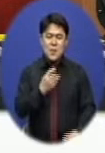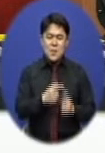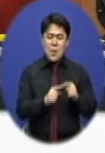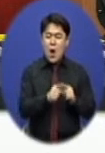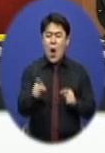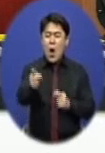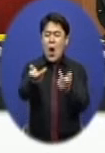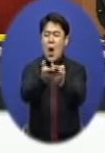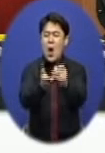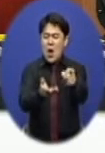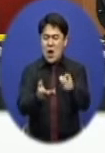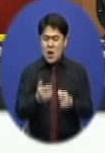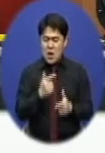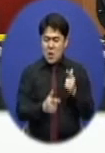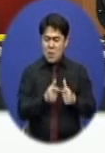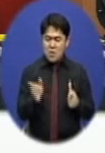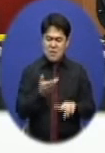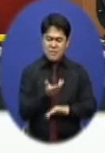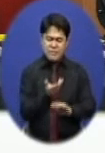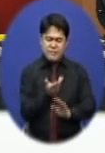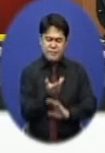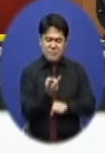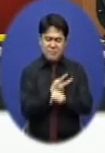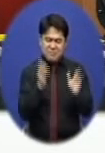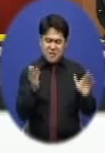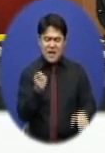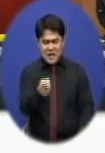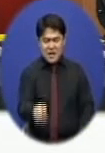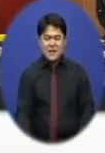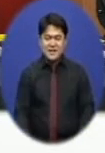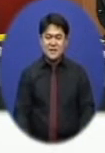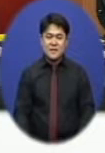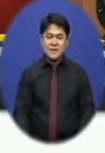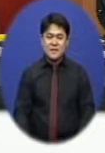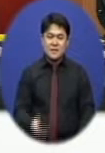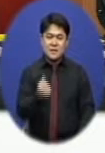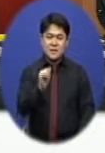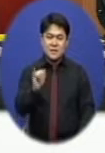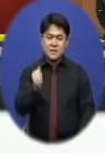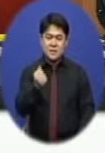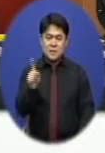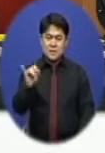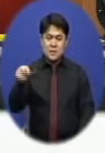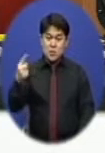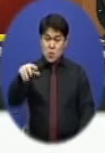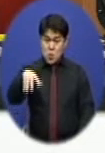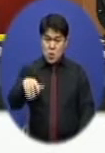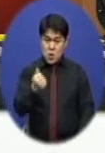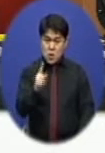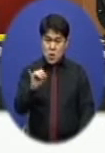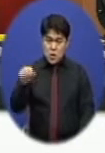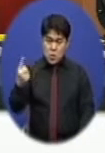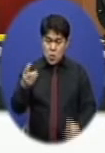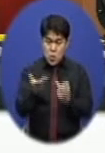아, 목포에서 한 2시간 거리 됩니다. 배로. 네, 그러니까. 거기 하이도하고는 어떻게 돼요? 신안의 네.